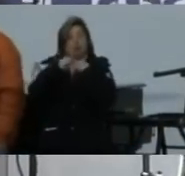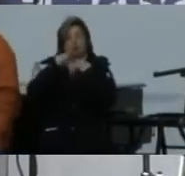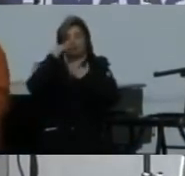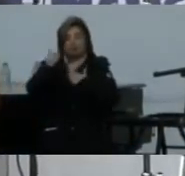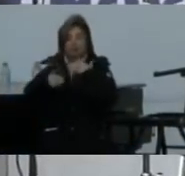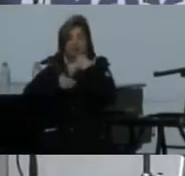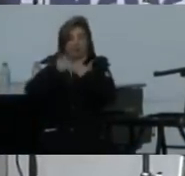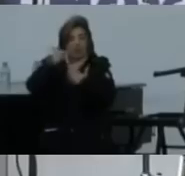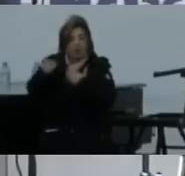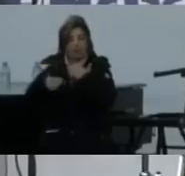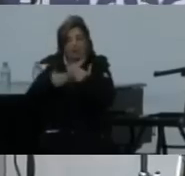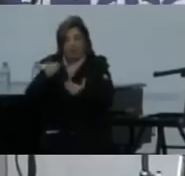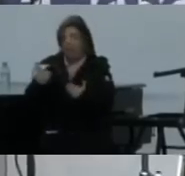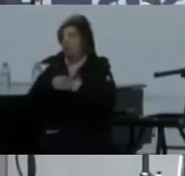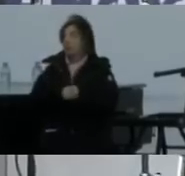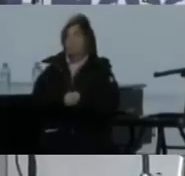costruiamo apposta per mandarceli,